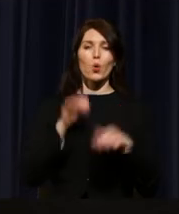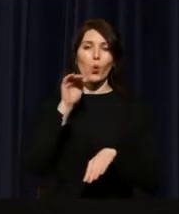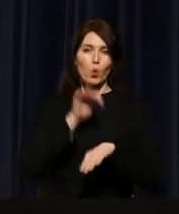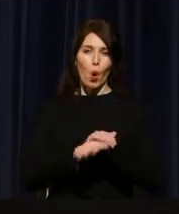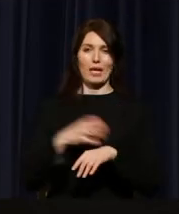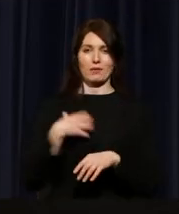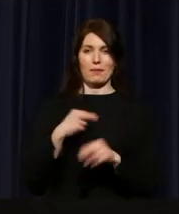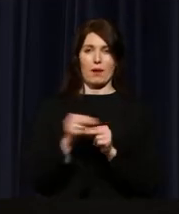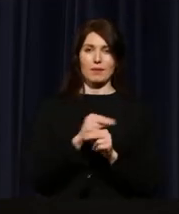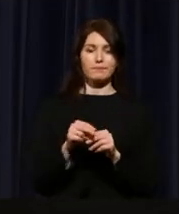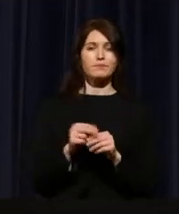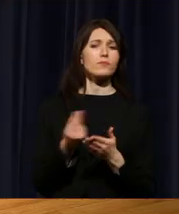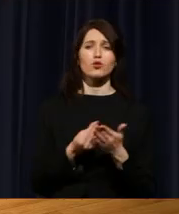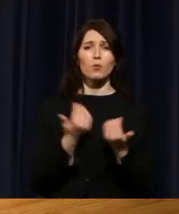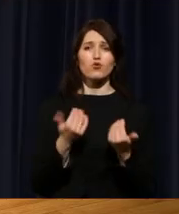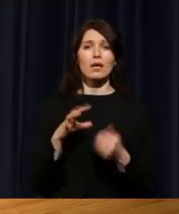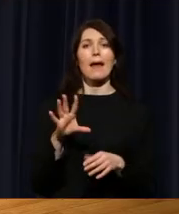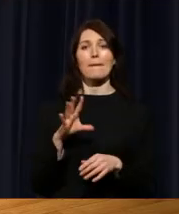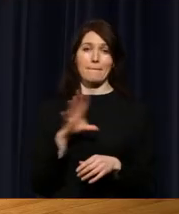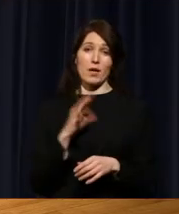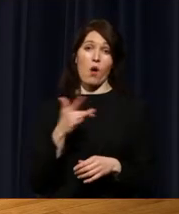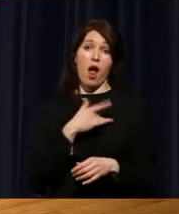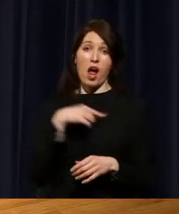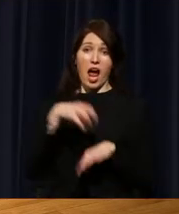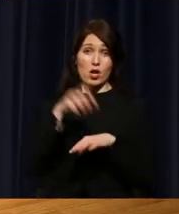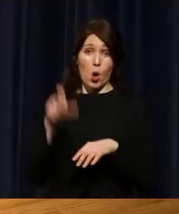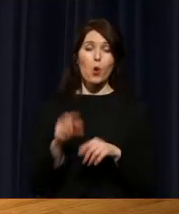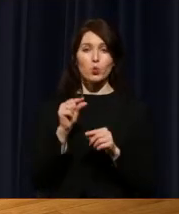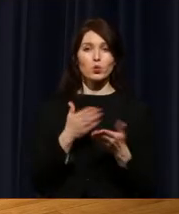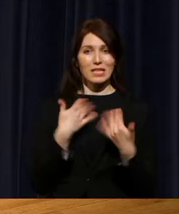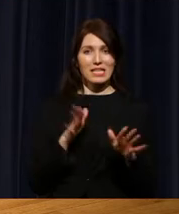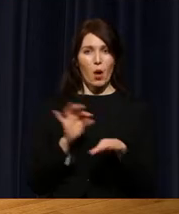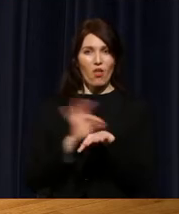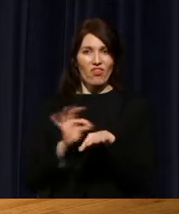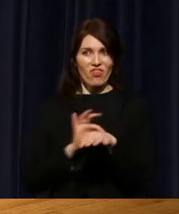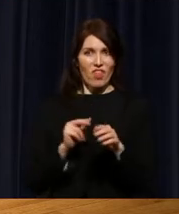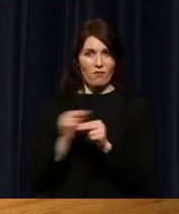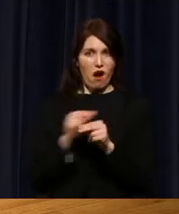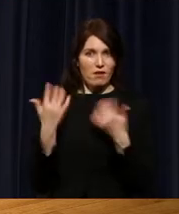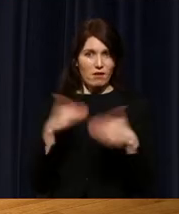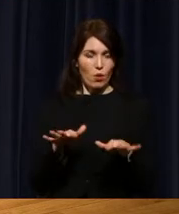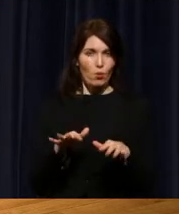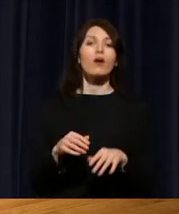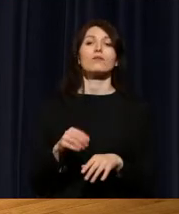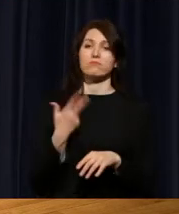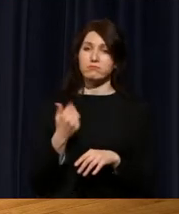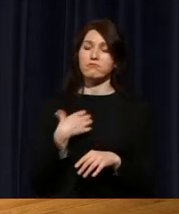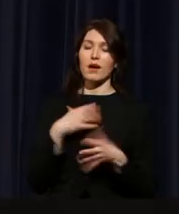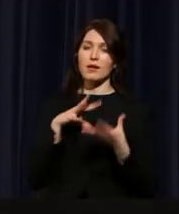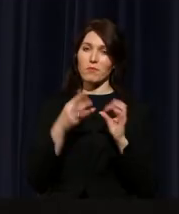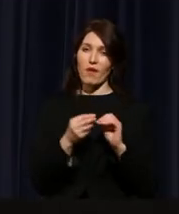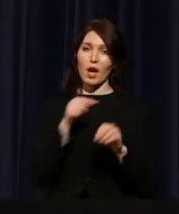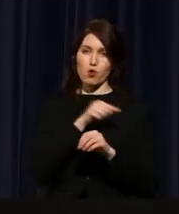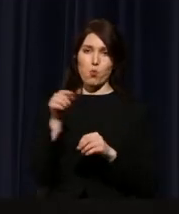ārstējot. Nu jā, nu, kas nozīmē, es šodien biju pie kardiologa, viņš man jau bišķi neiroloģijā jau sāk ārstēt. No, nu, viņam ir jāņem vērā tie faktori,